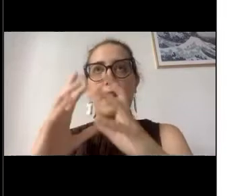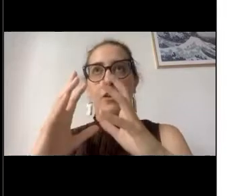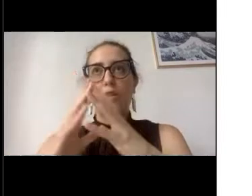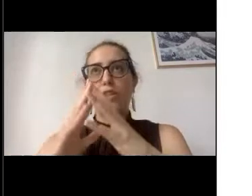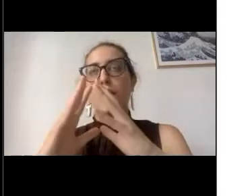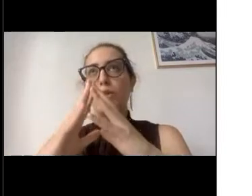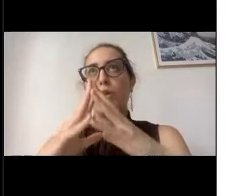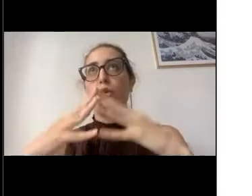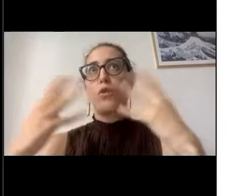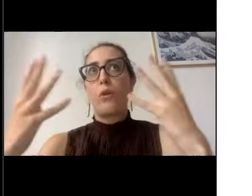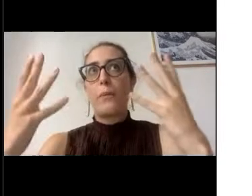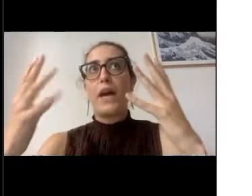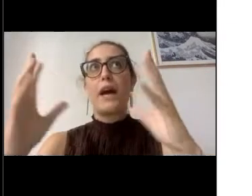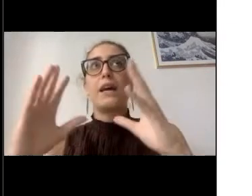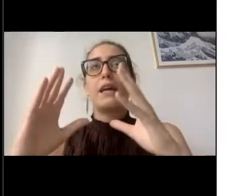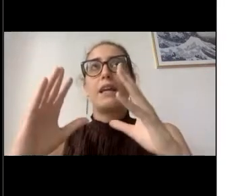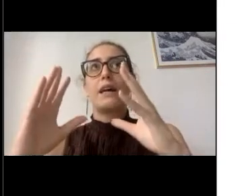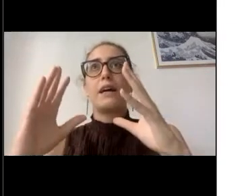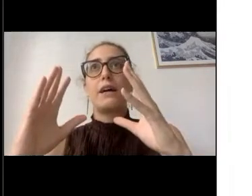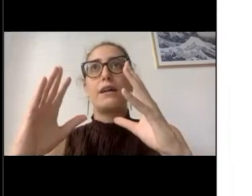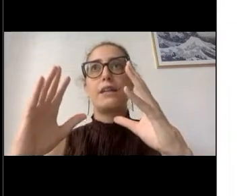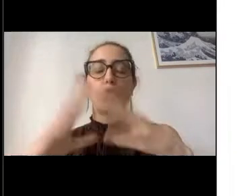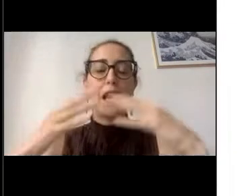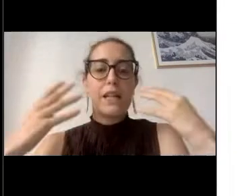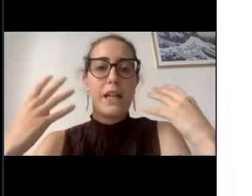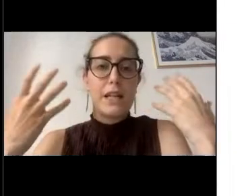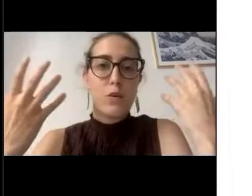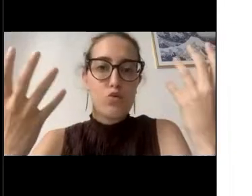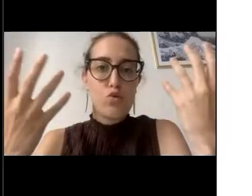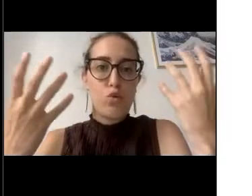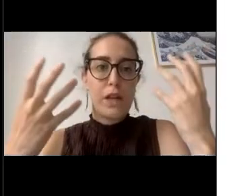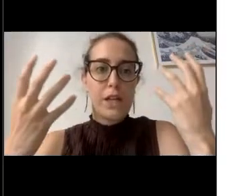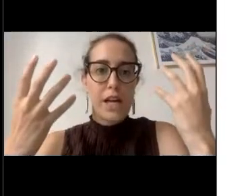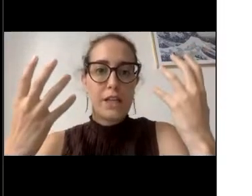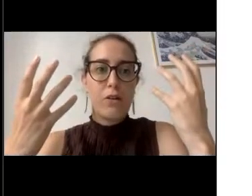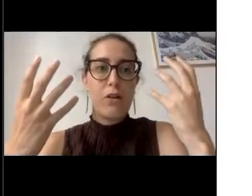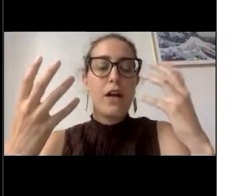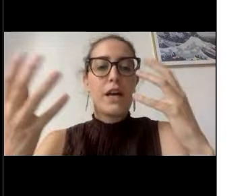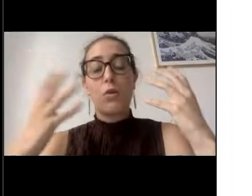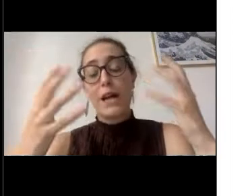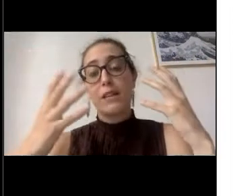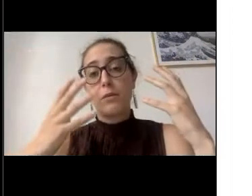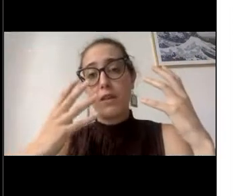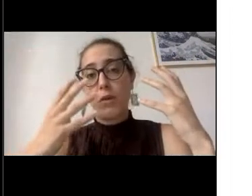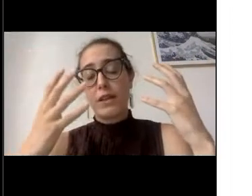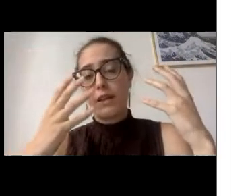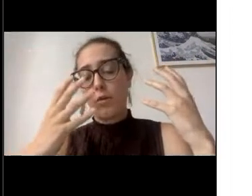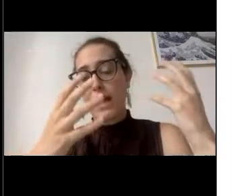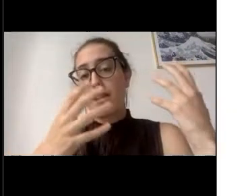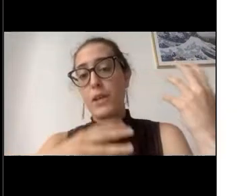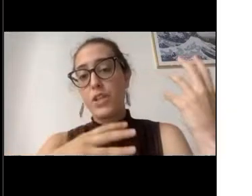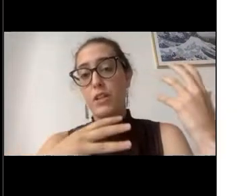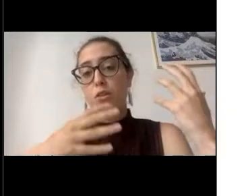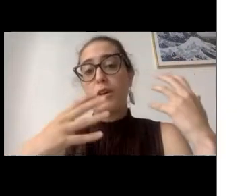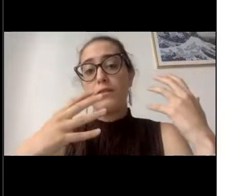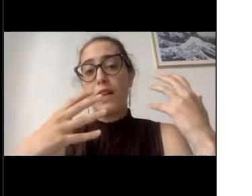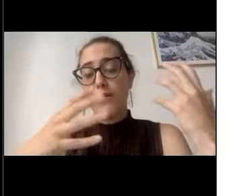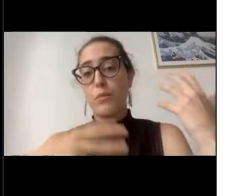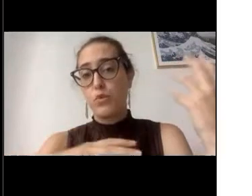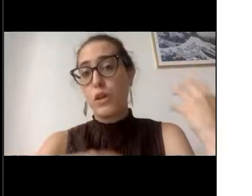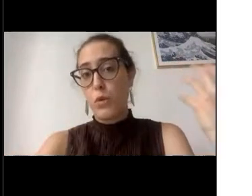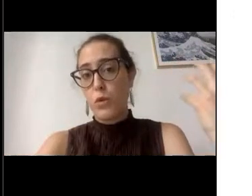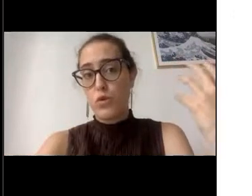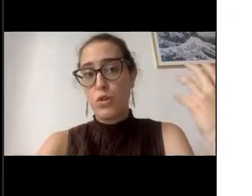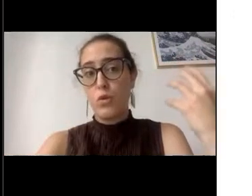all'interno diciamo dell'unione europea il totale del consumo energetico il 40 per cento